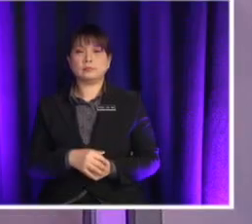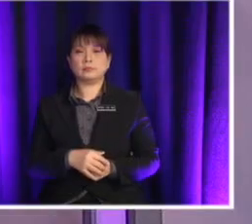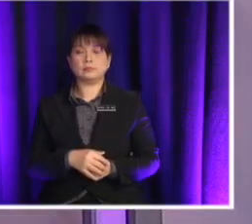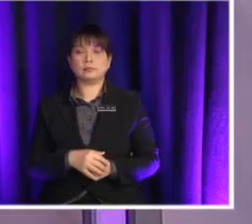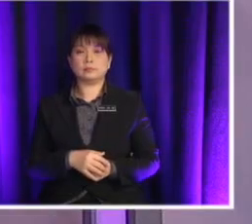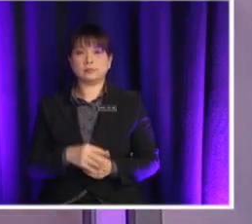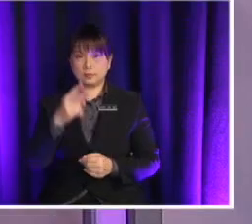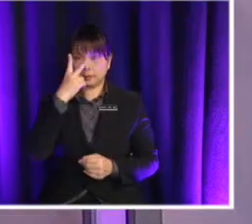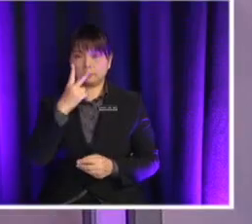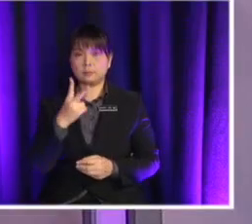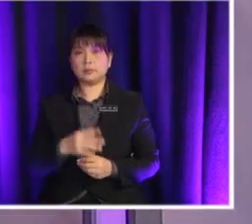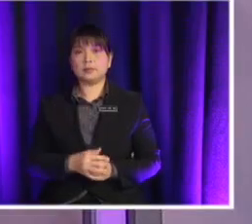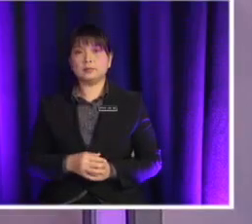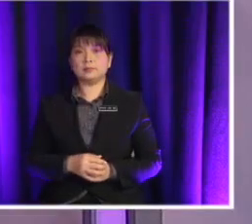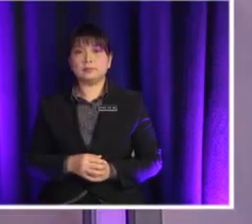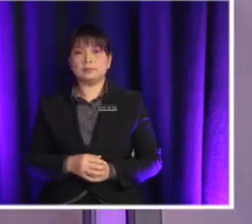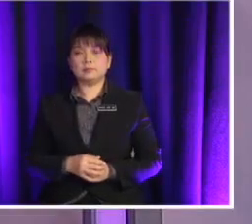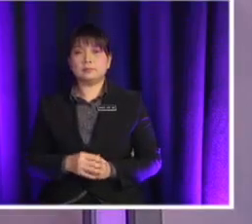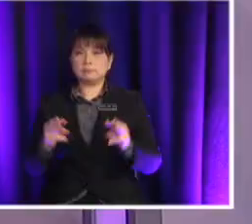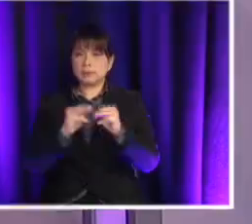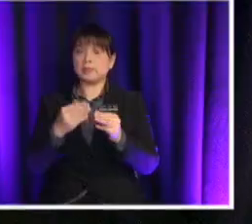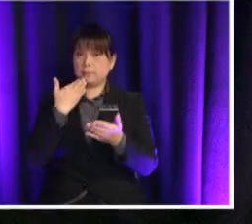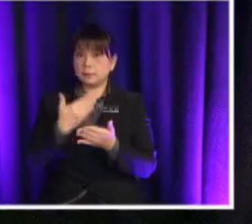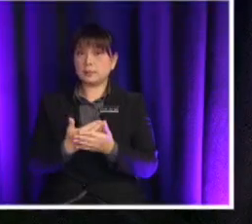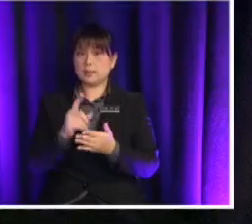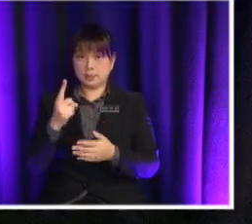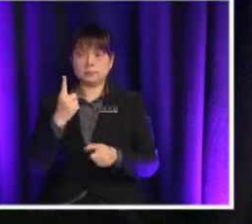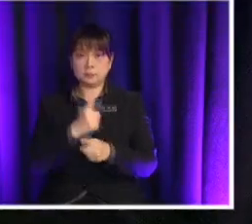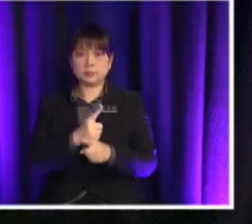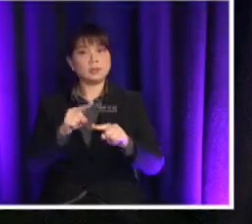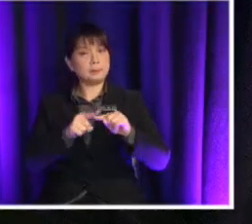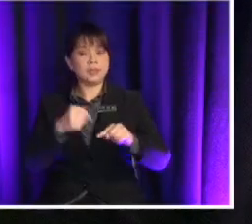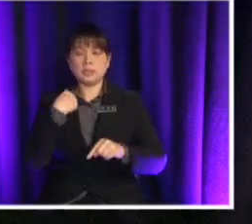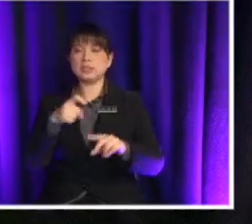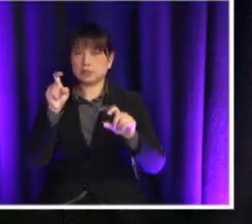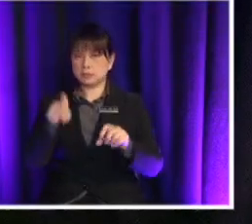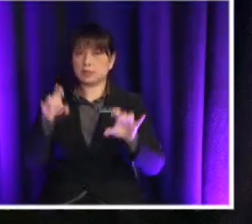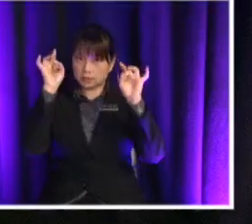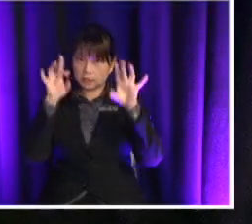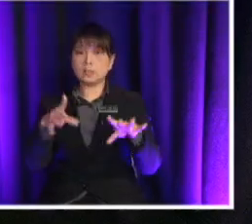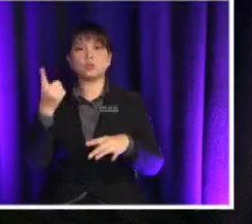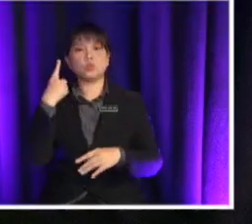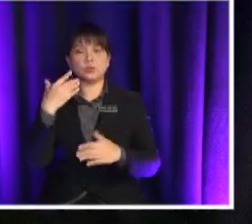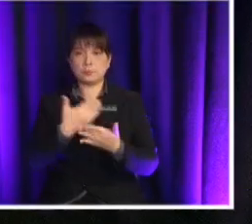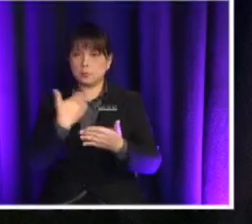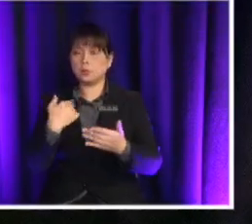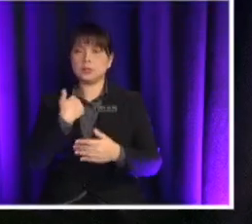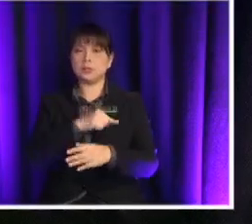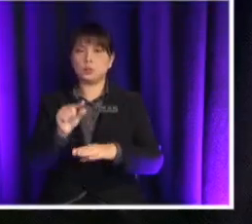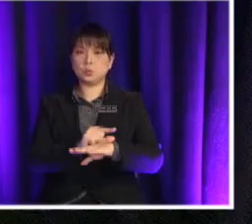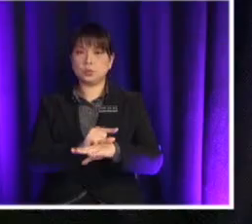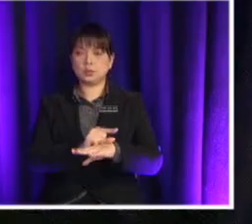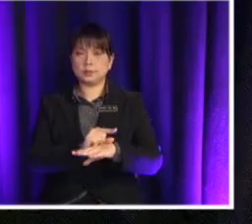macam bagus je kan? Macam elok saja, betul? Betul, tapi cikgu. kita perlu uji dia juga, okey, untuk